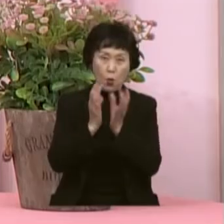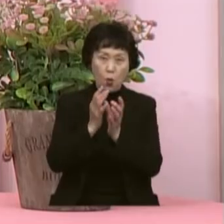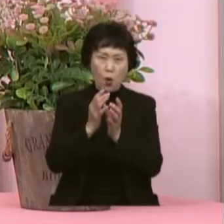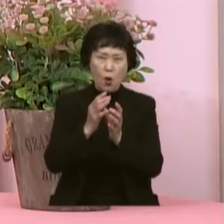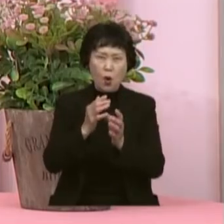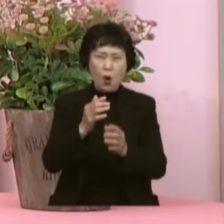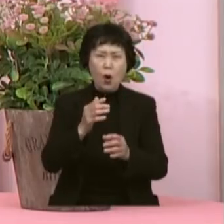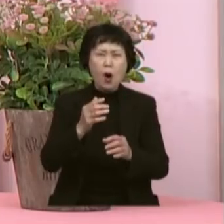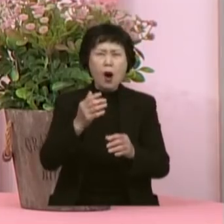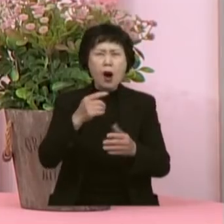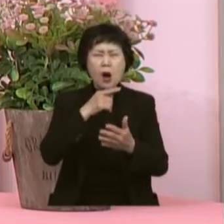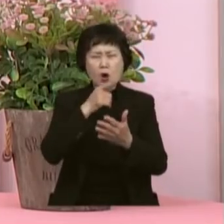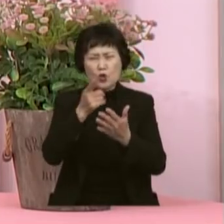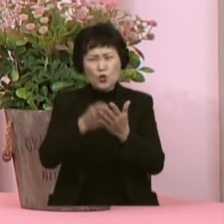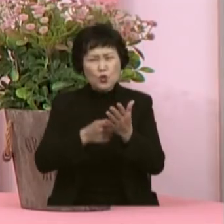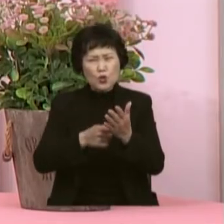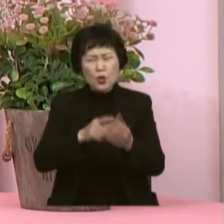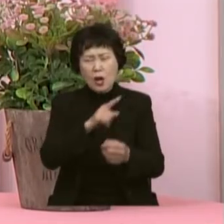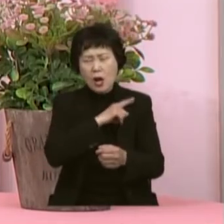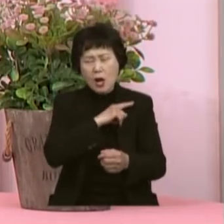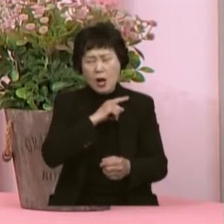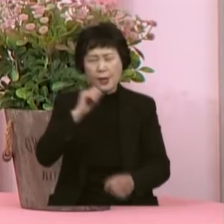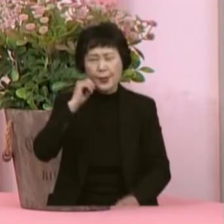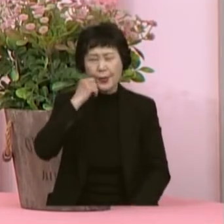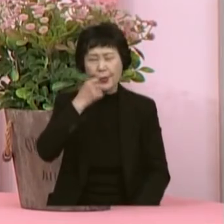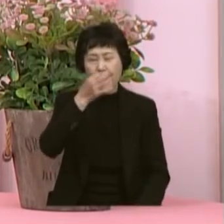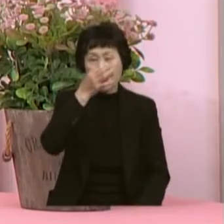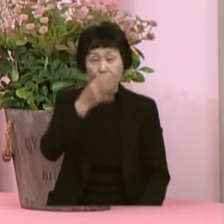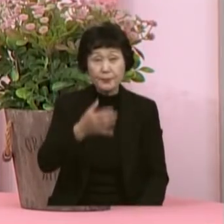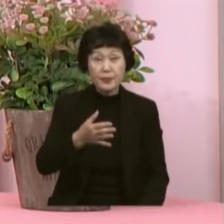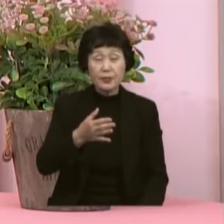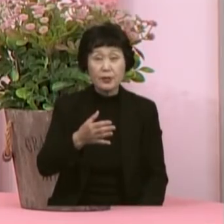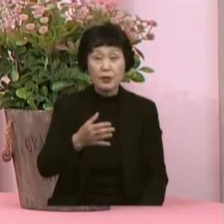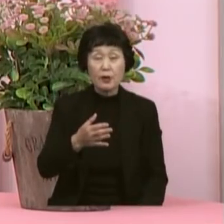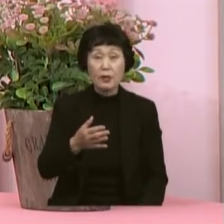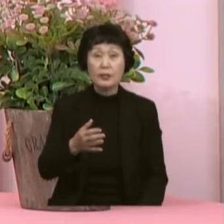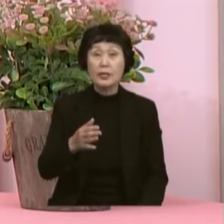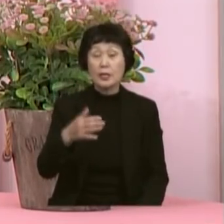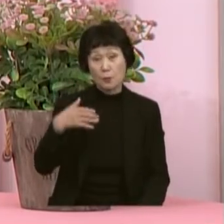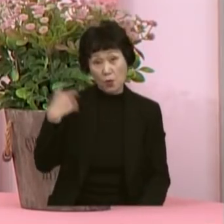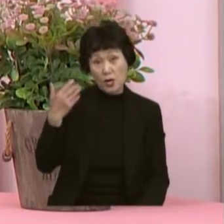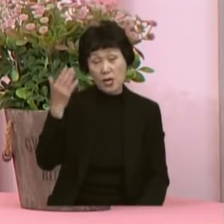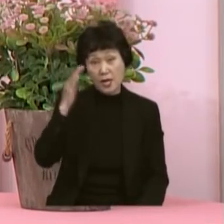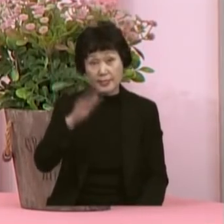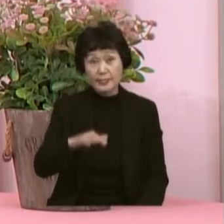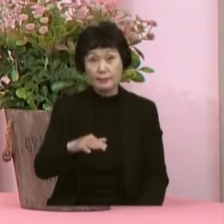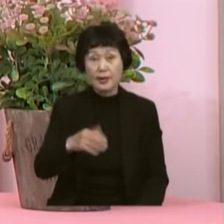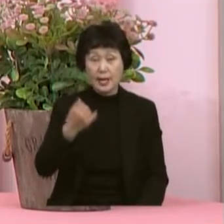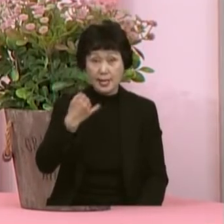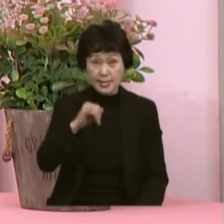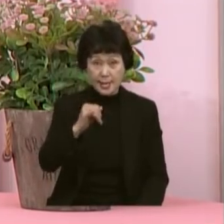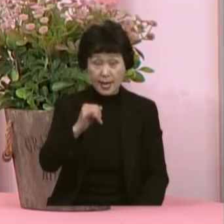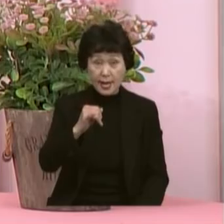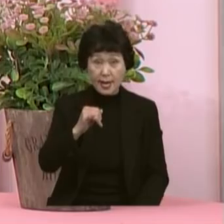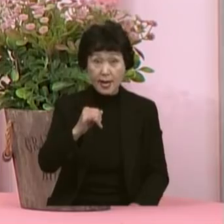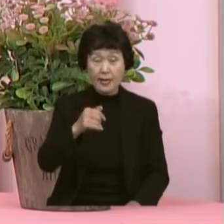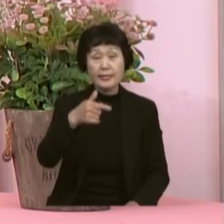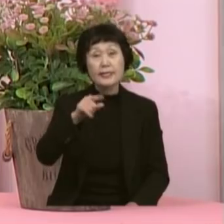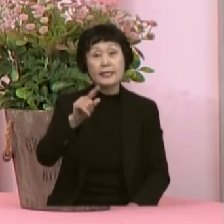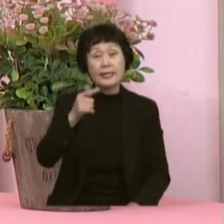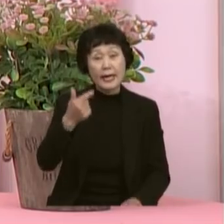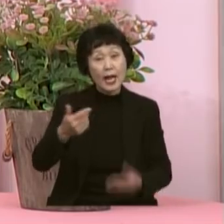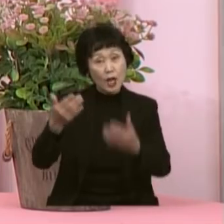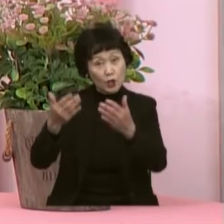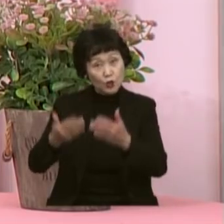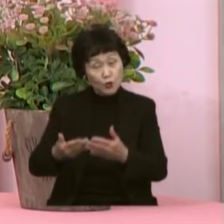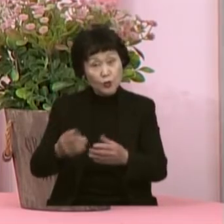그래가지고 우리 애가 저는 다 몰랐죠. 나중에 하는데 우리 애 간 이식 배 개 한 3분의 2 자르고 우리 큰딸이 들어가야 되는데